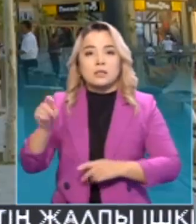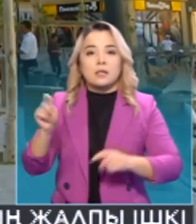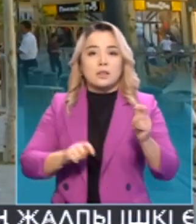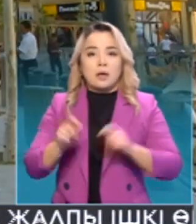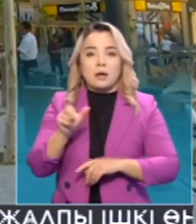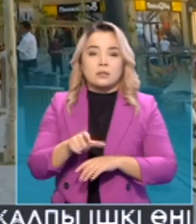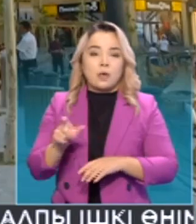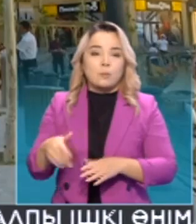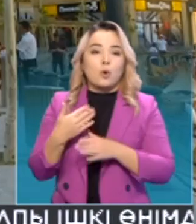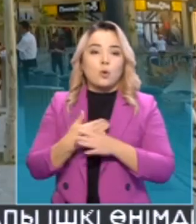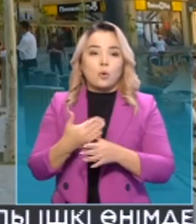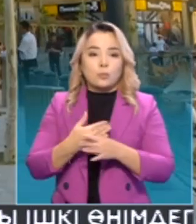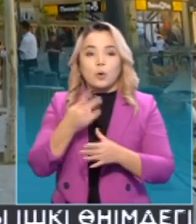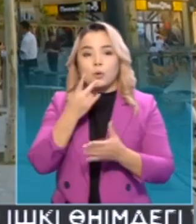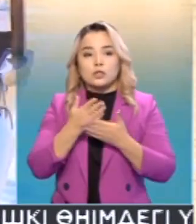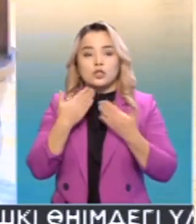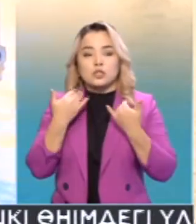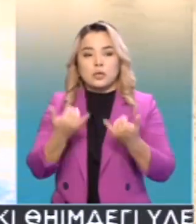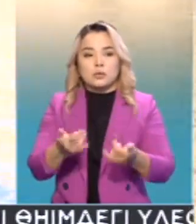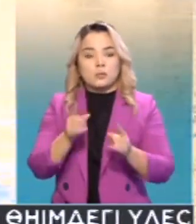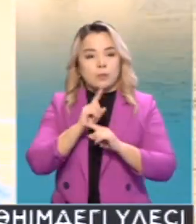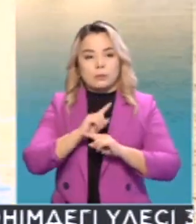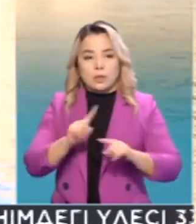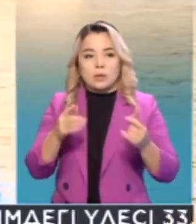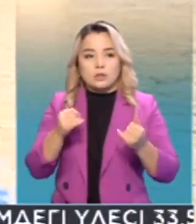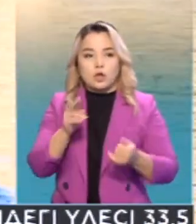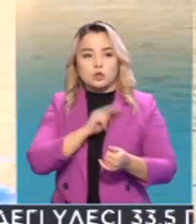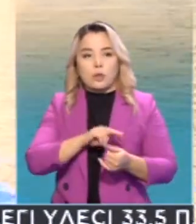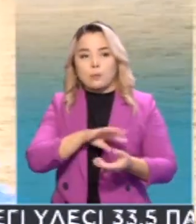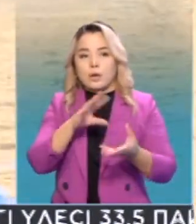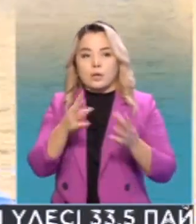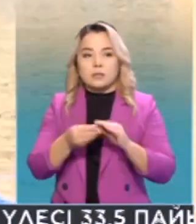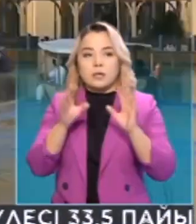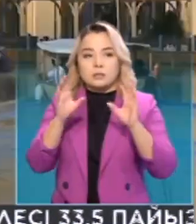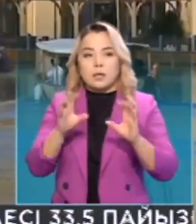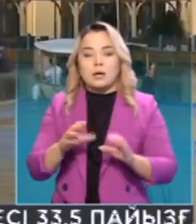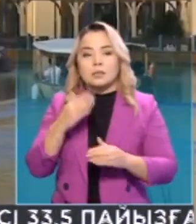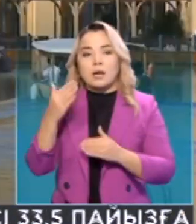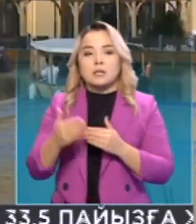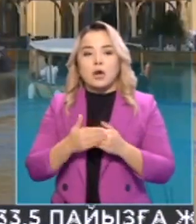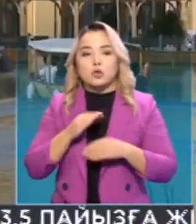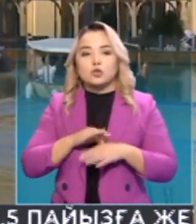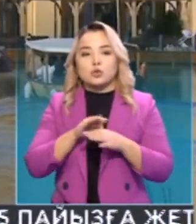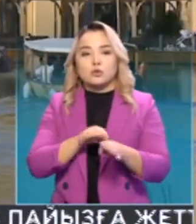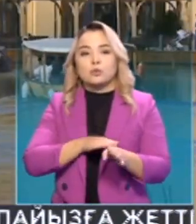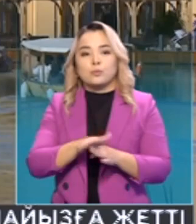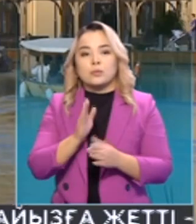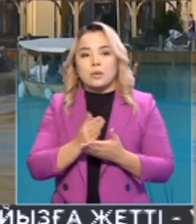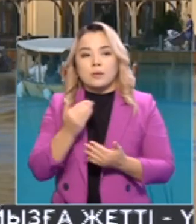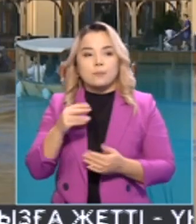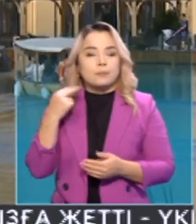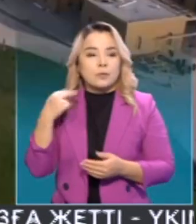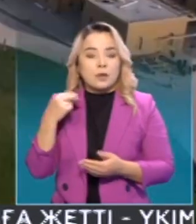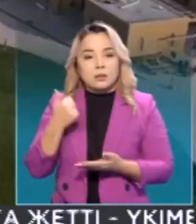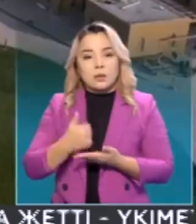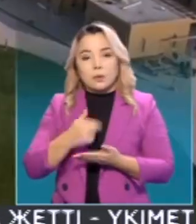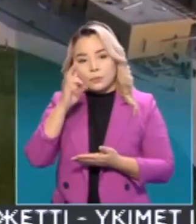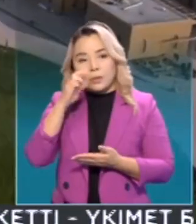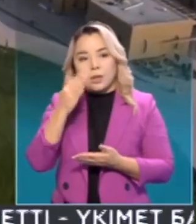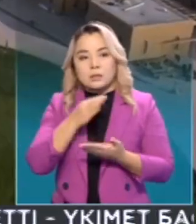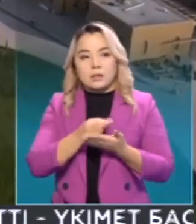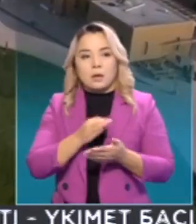көмек көрсетіледі, бірақ жеңілдіктер берілмейді. Жұмыстың бәрі заң аясында жүргізіледі. Мемлекет басшысының сөзінше барлық